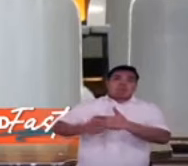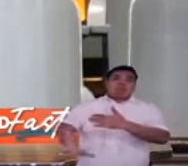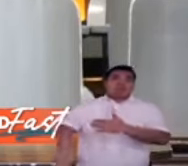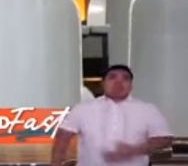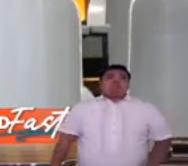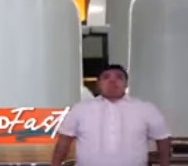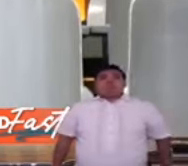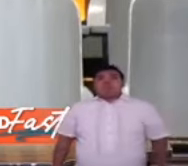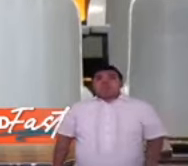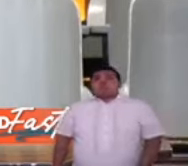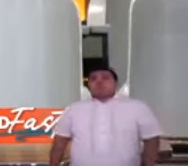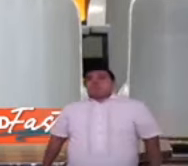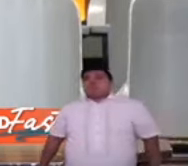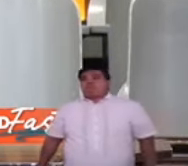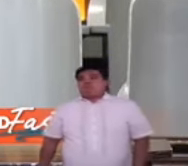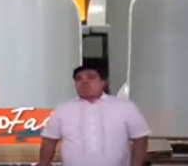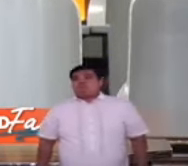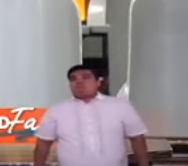anak.